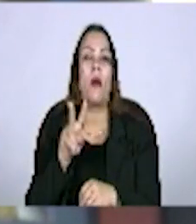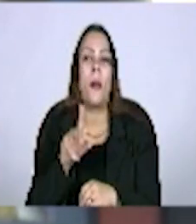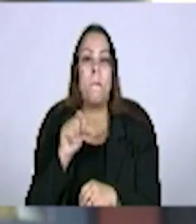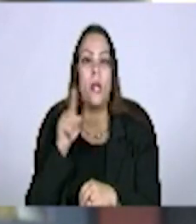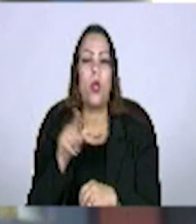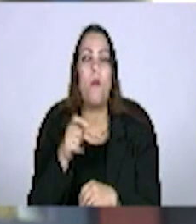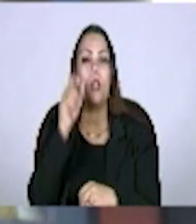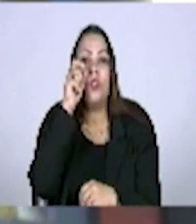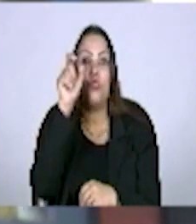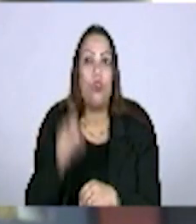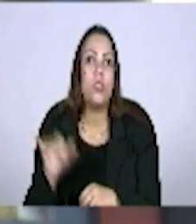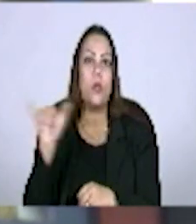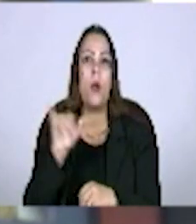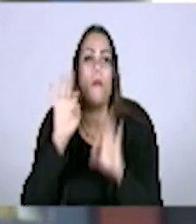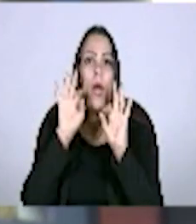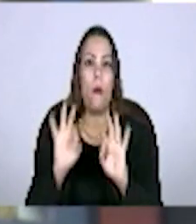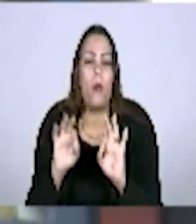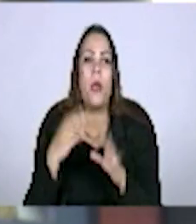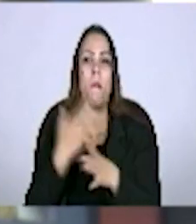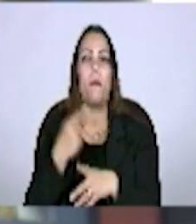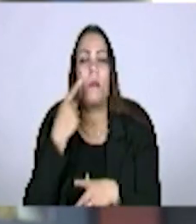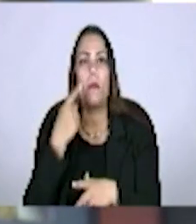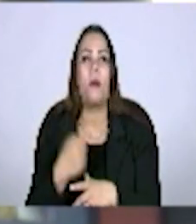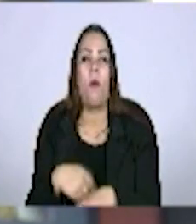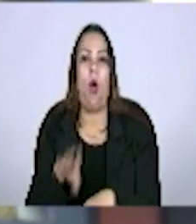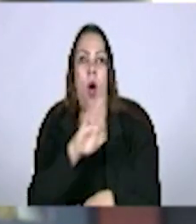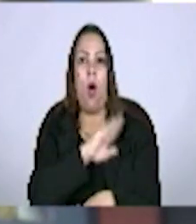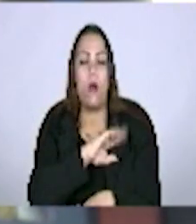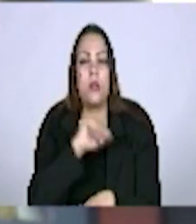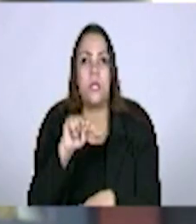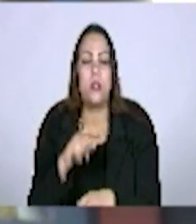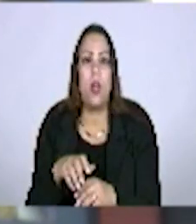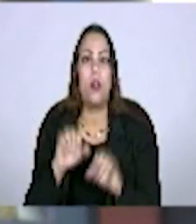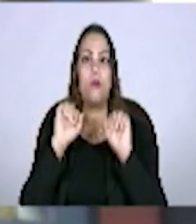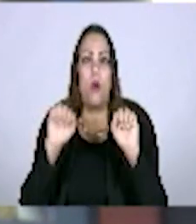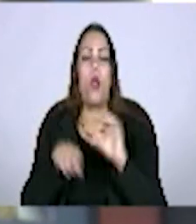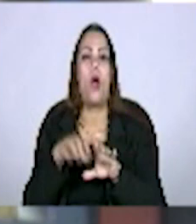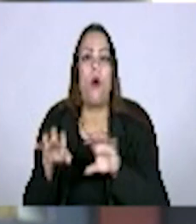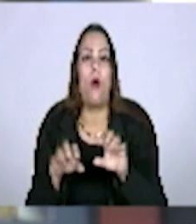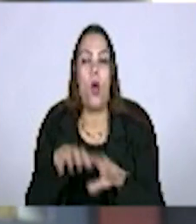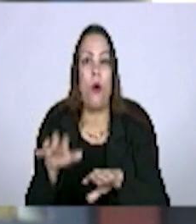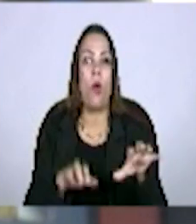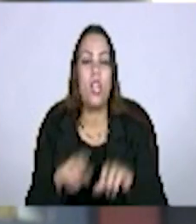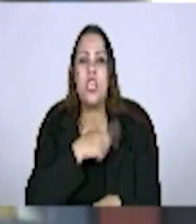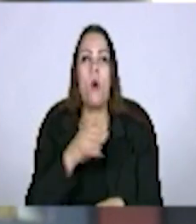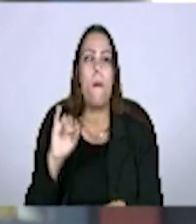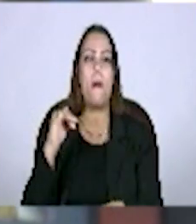منهم شخص مهم جدا بالنسبه للحرس الثوري يراني هو محمد رضا